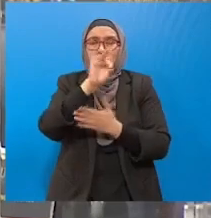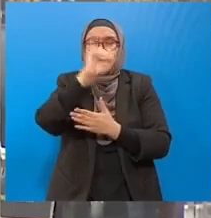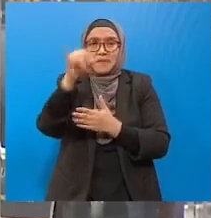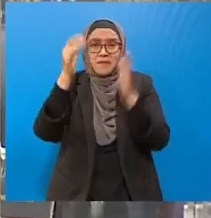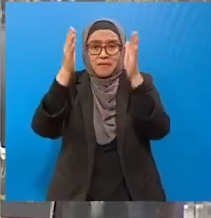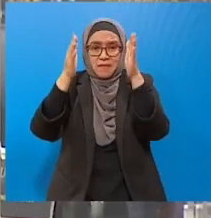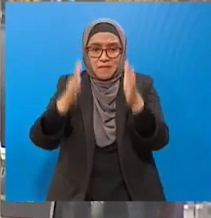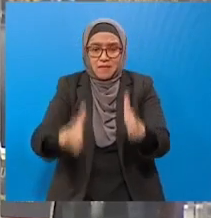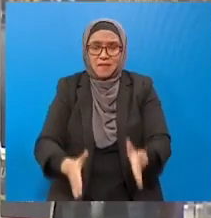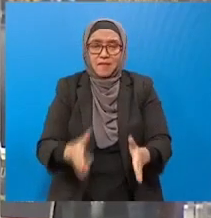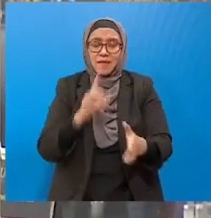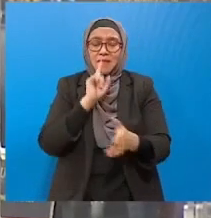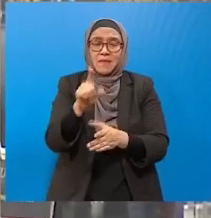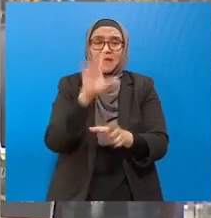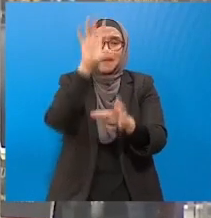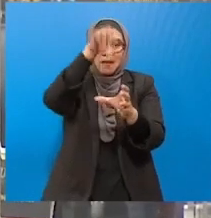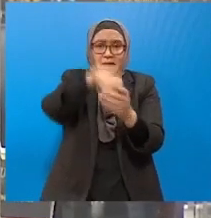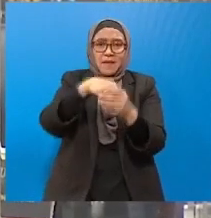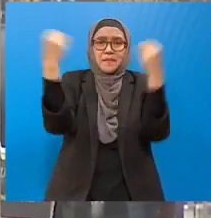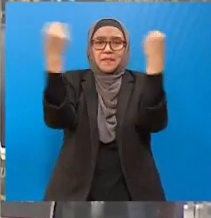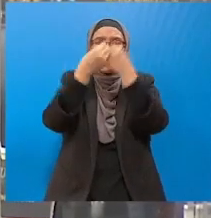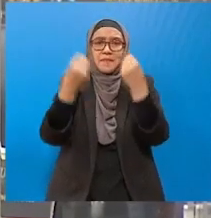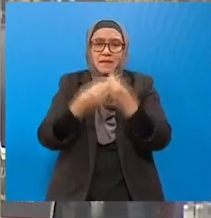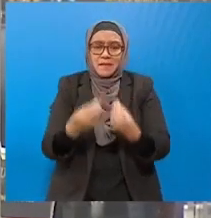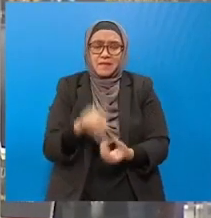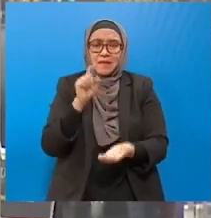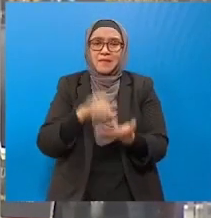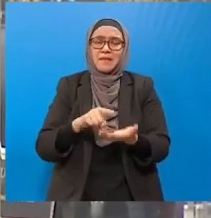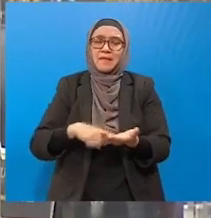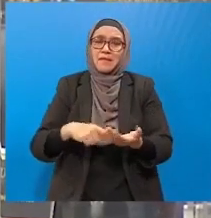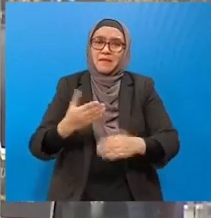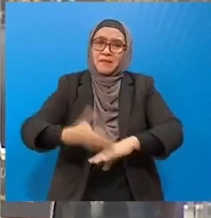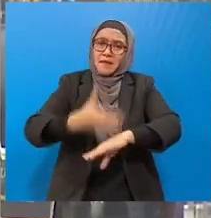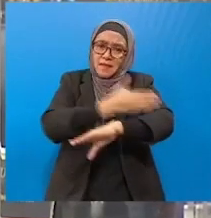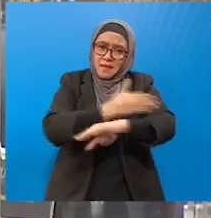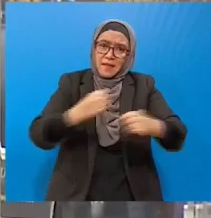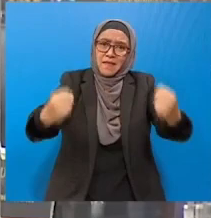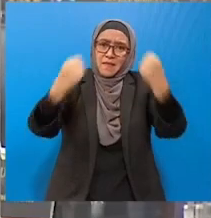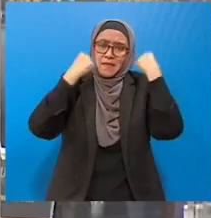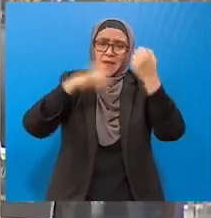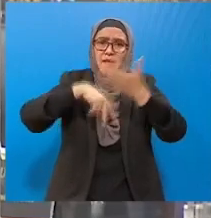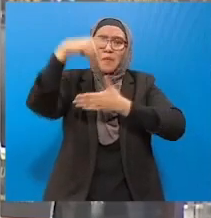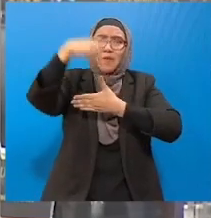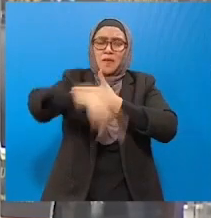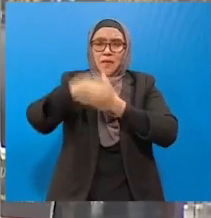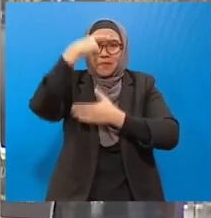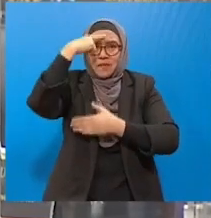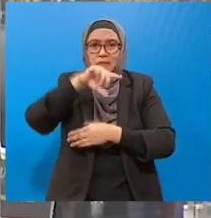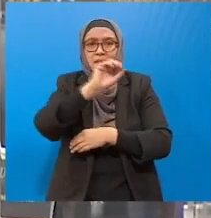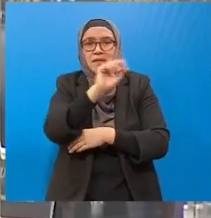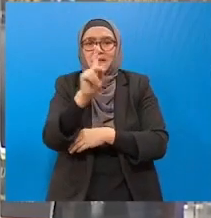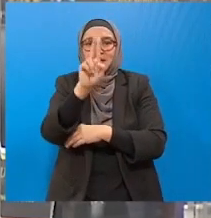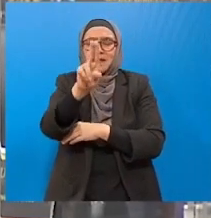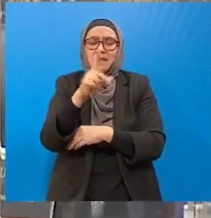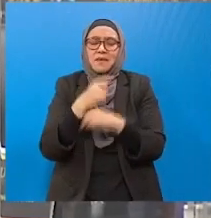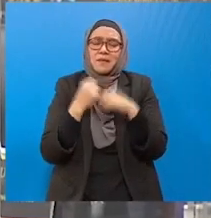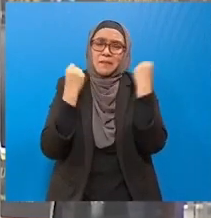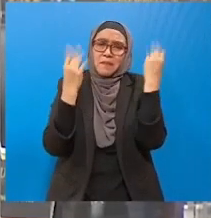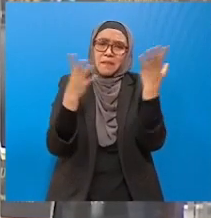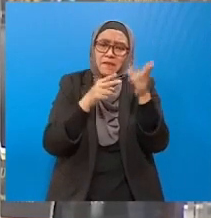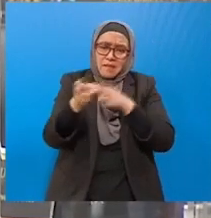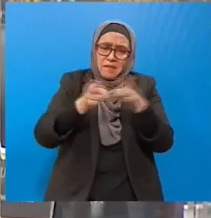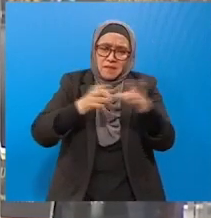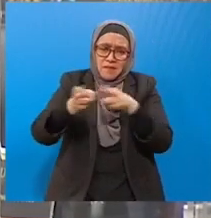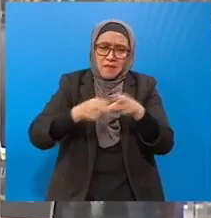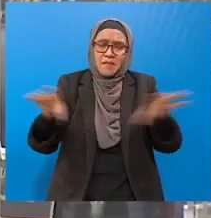Paroki you dalam ujian ini serunya mantapkan program perekonomian autokey sememangnya banyak inisiatif yang